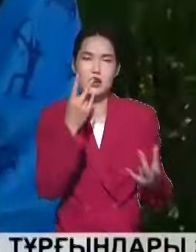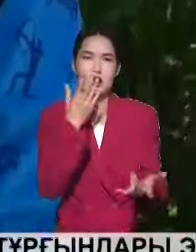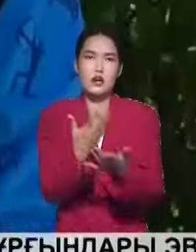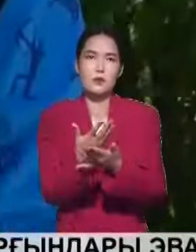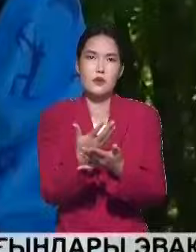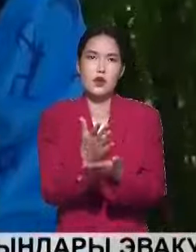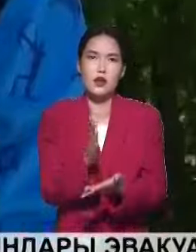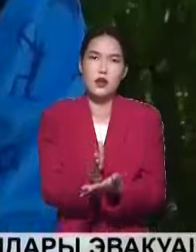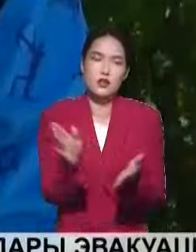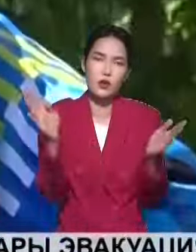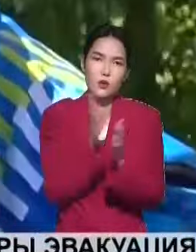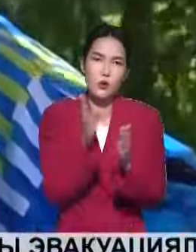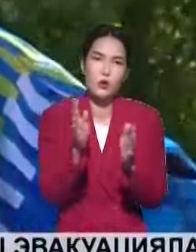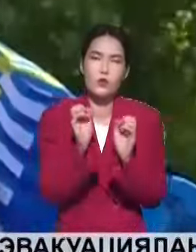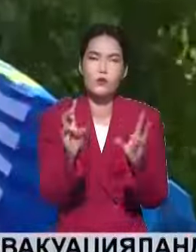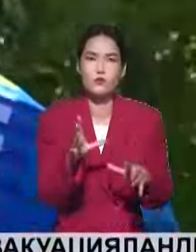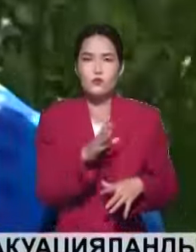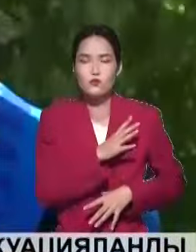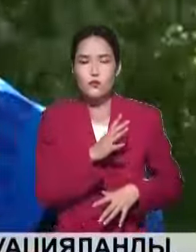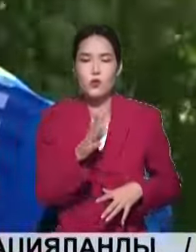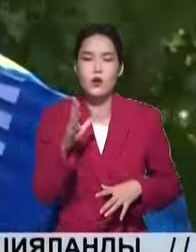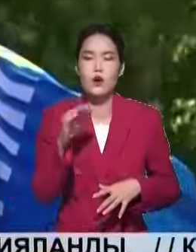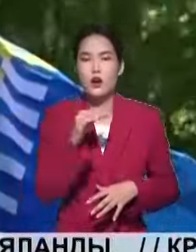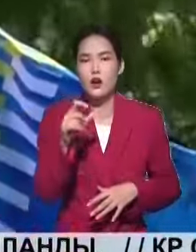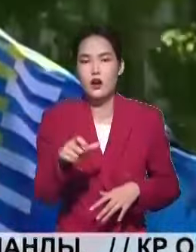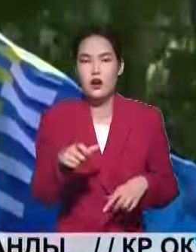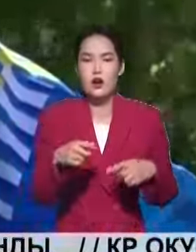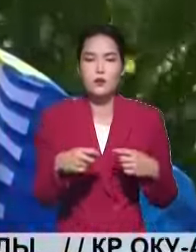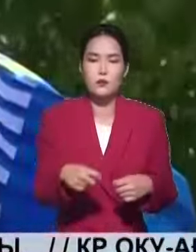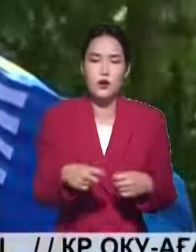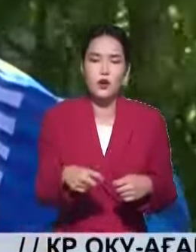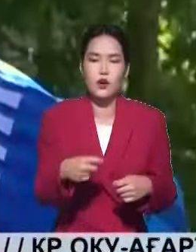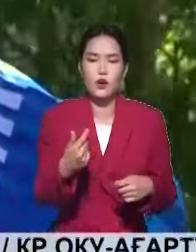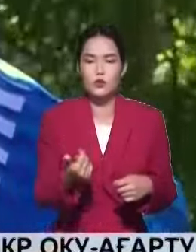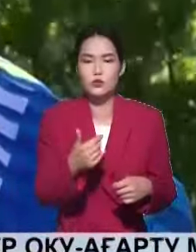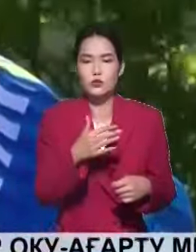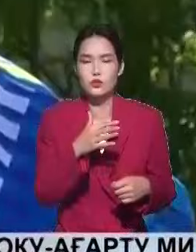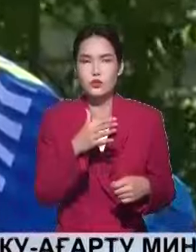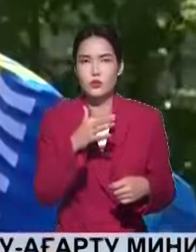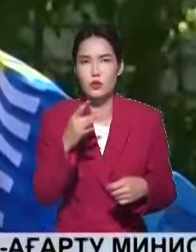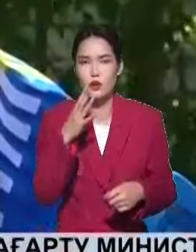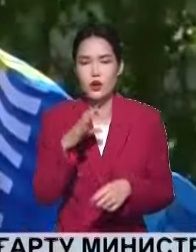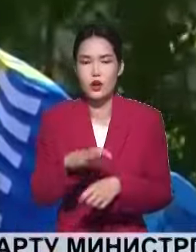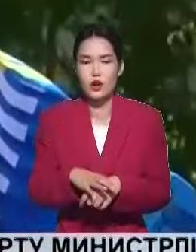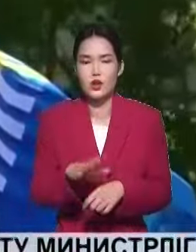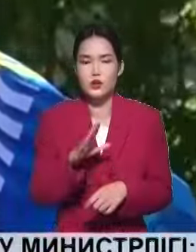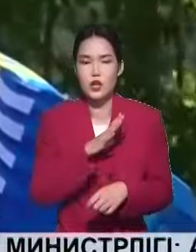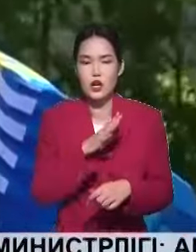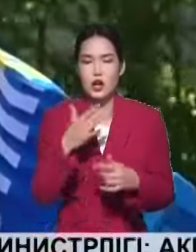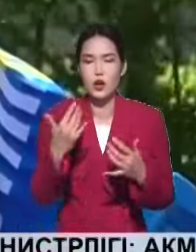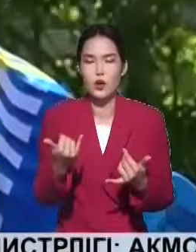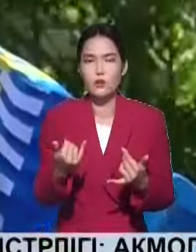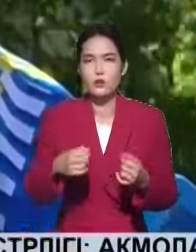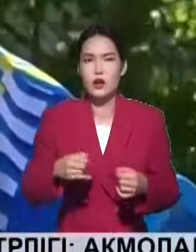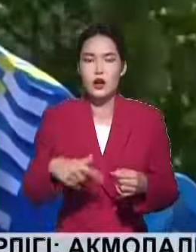манаға қазының проблемасын айтады, қабанның проблемасын айтады. Ол да жаңағы біздің кейік сияқты да, сыртынан іштен қарағанда ол қатты